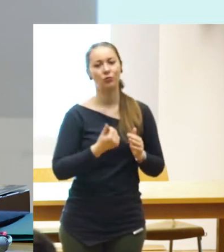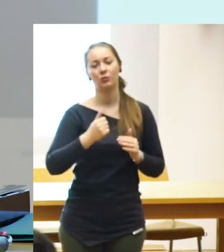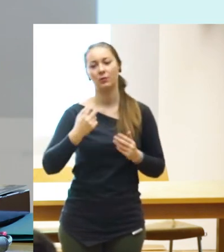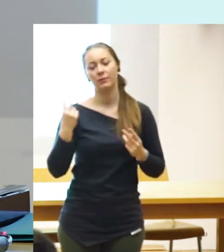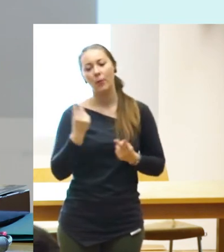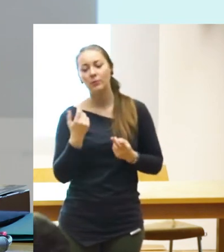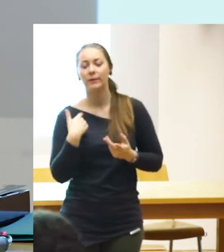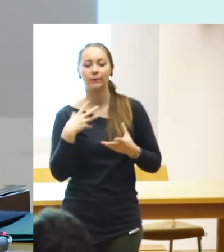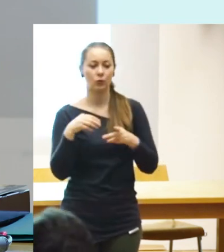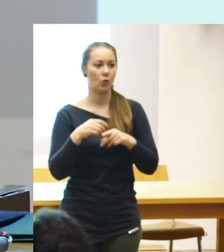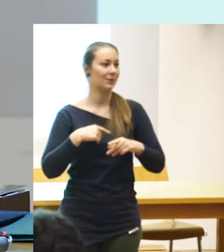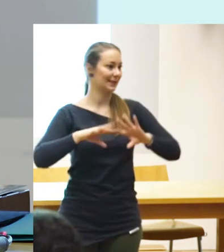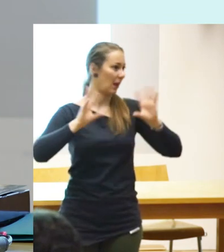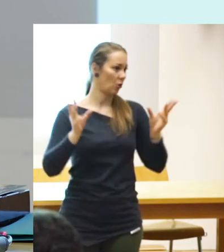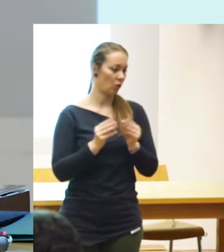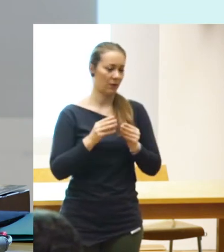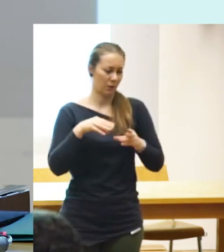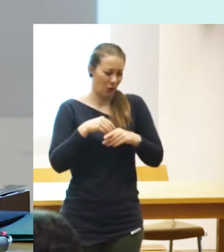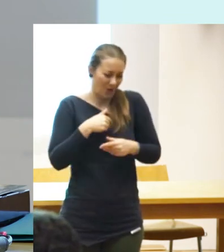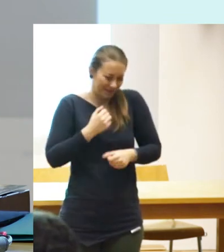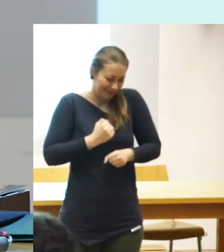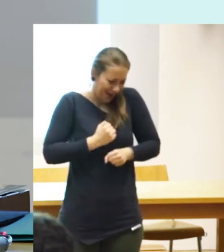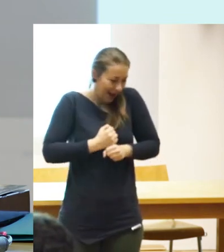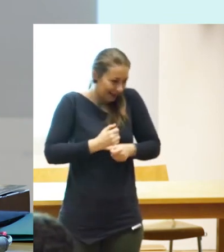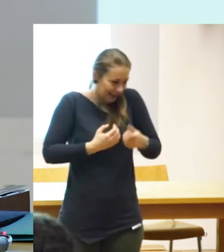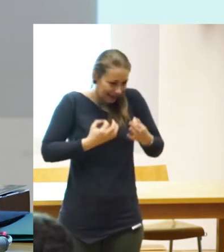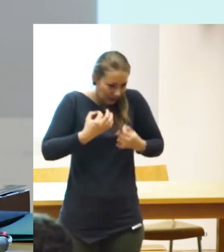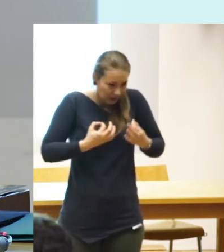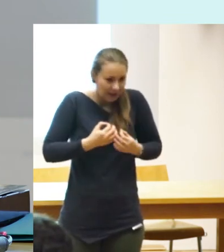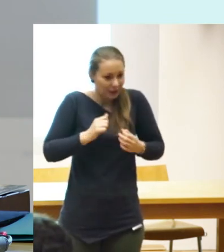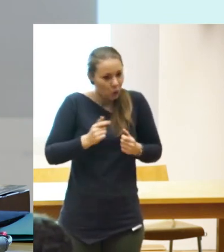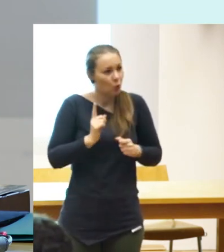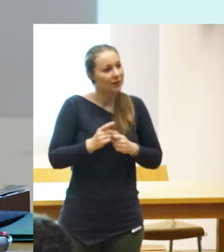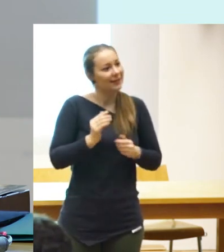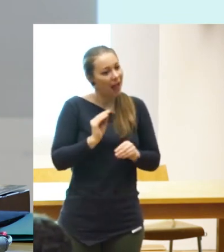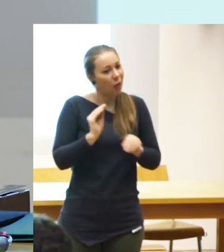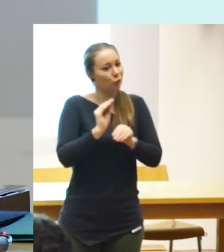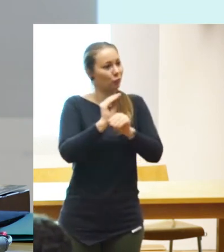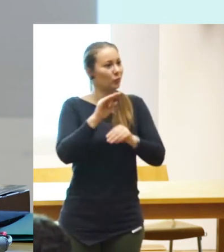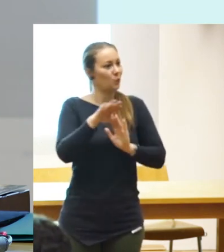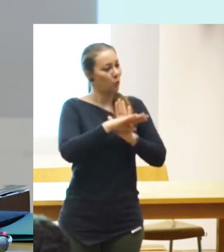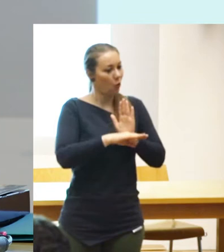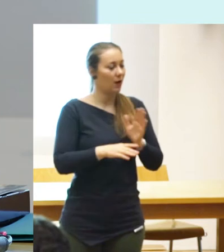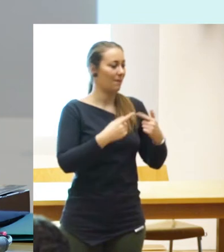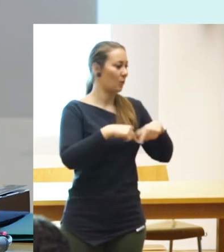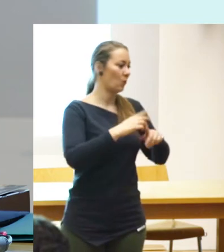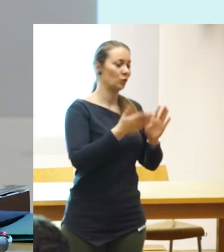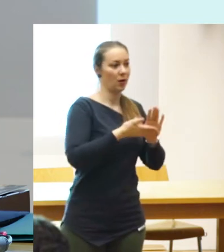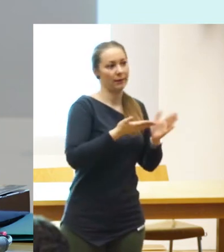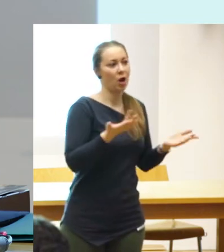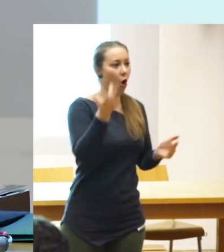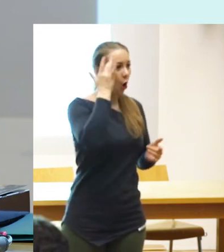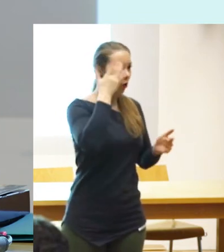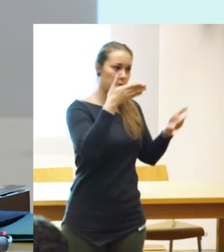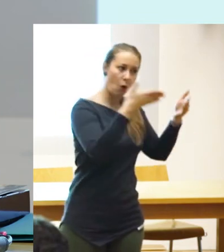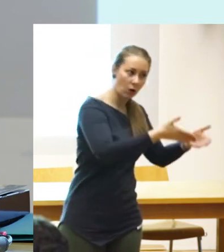samozřejmě k té komplexní institucionální práci patří nějaký doprovodný program od toho nejodbornějšího až po